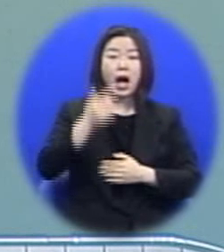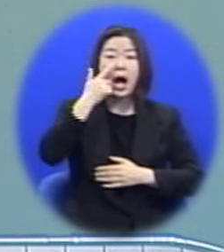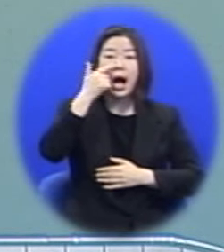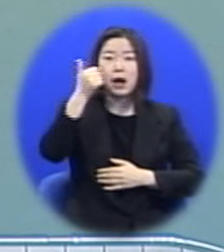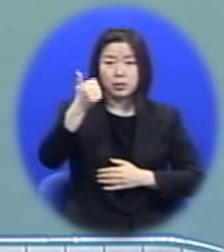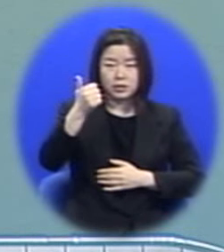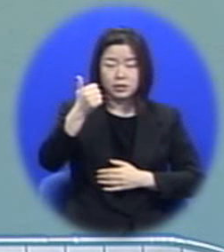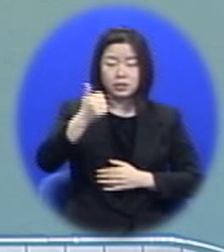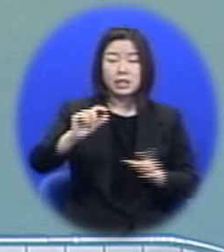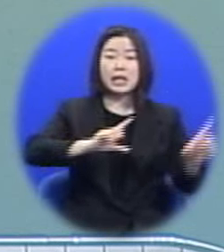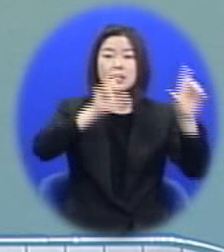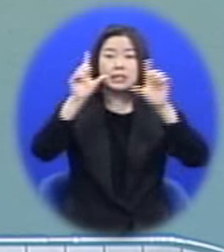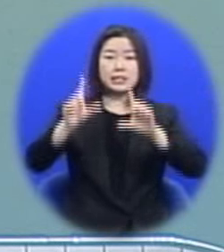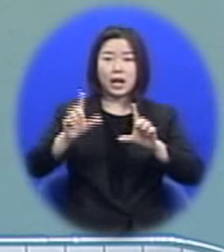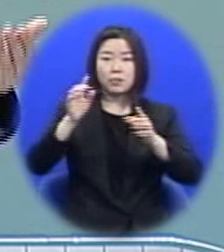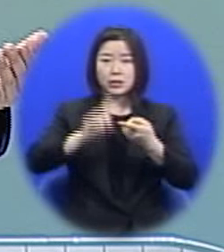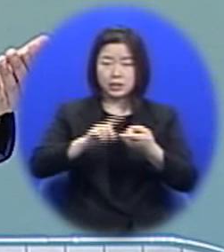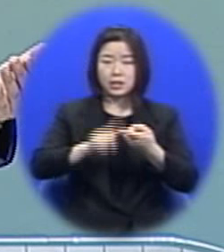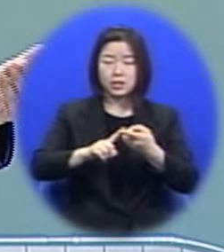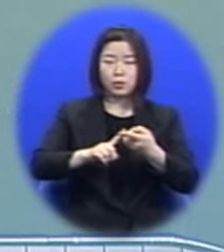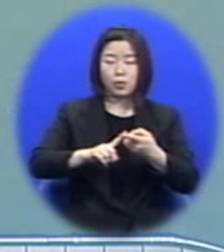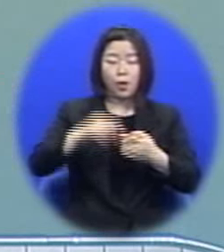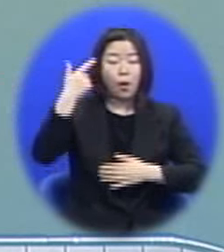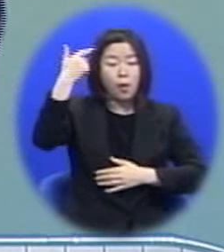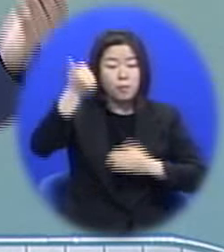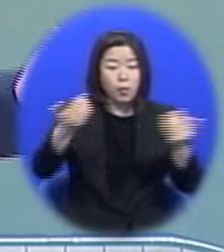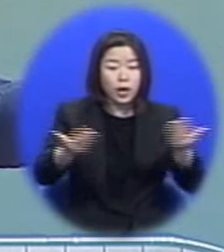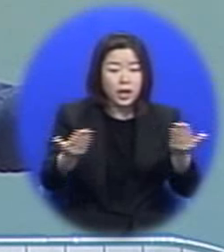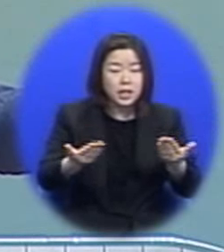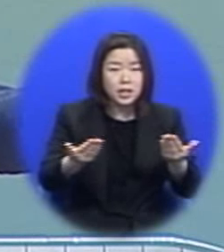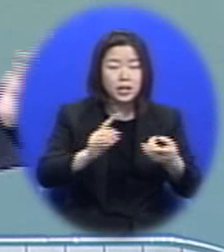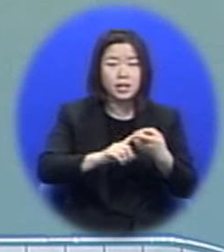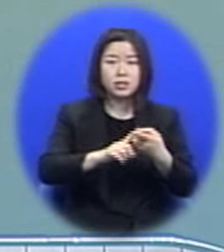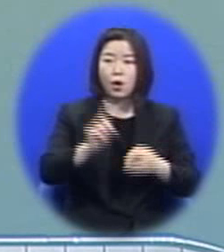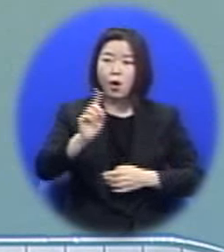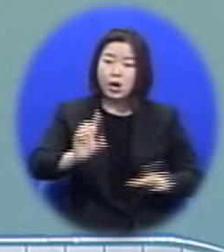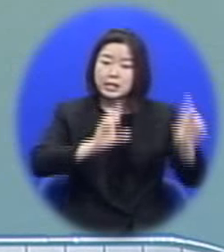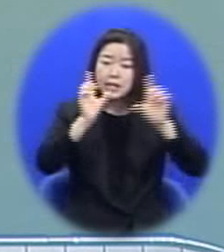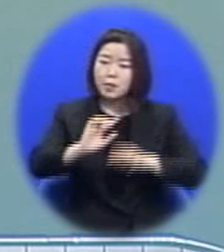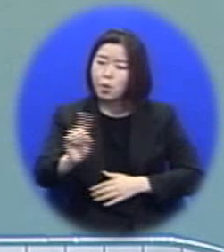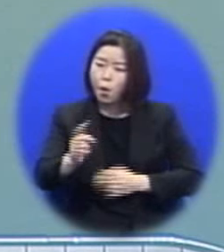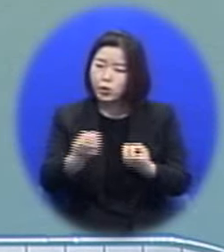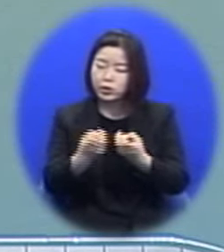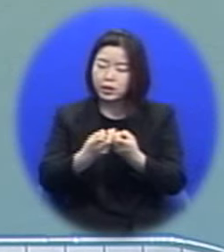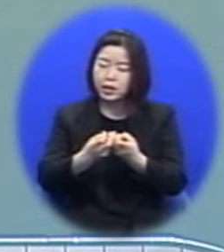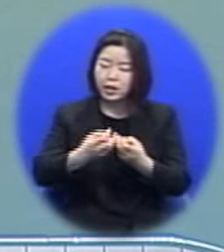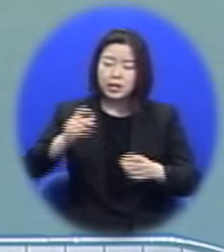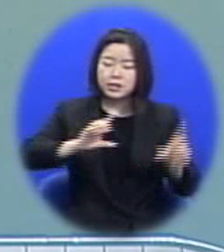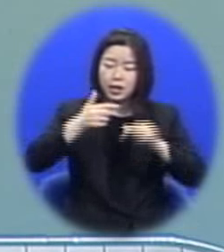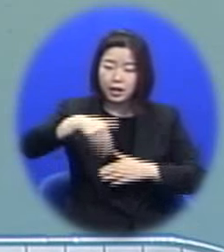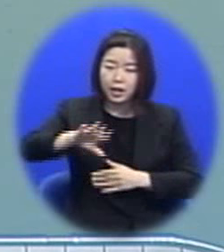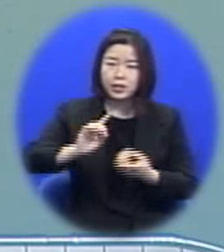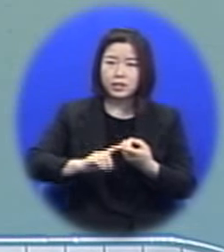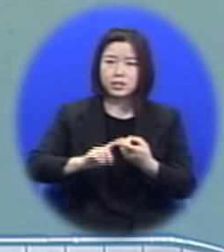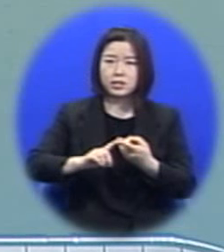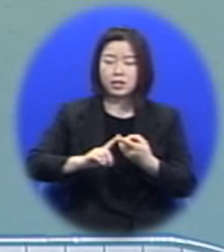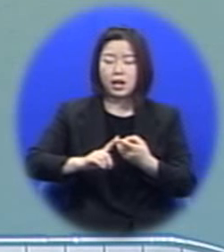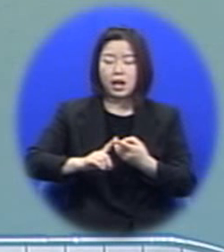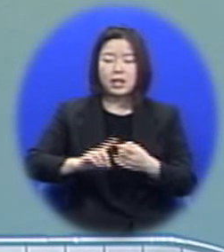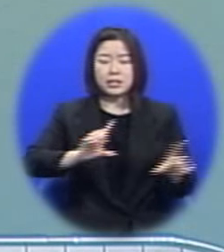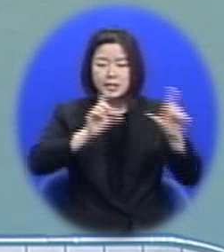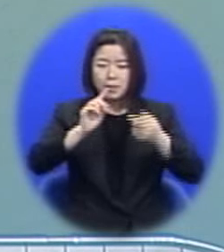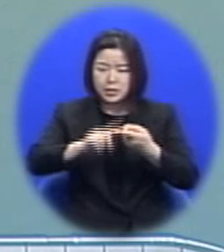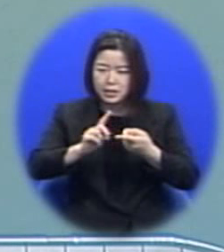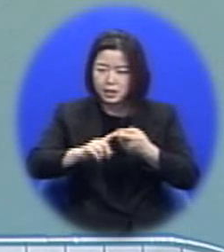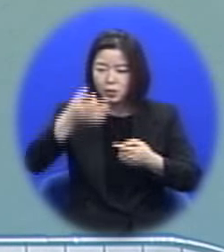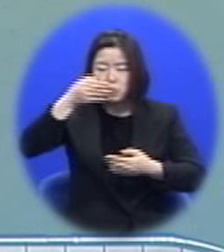아버님은 삶으로 목회를 어떻게 해야 되는지 삶을 어떻게 살아야 되는지에 대해서 저에게 너무나 강하게 말씀해 주셨던